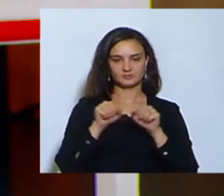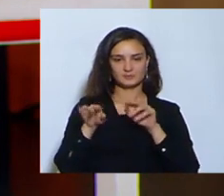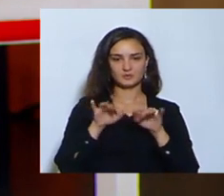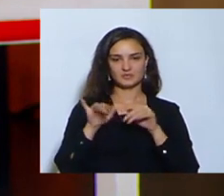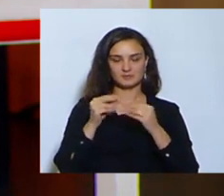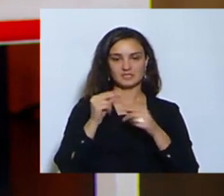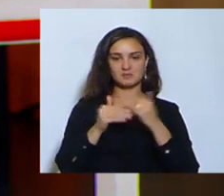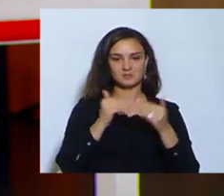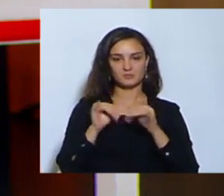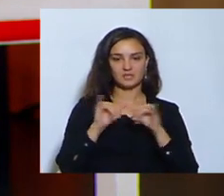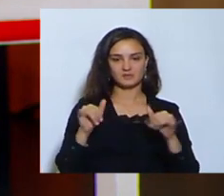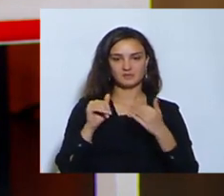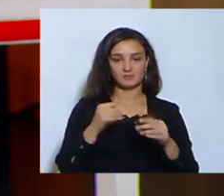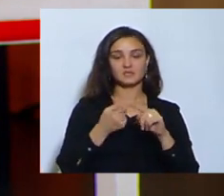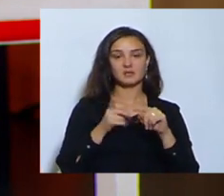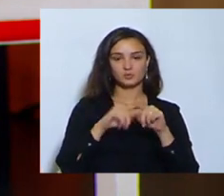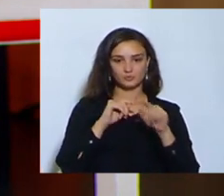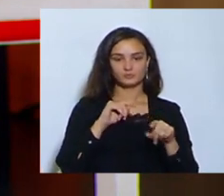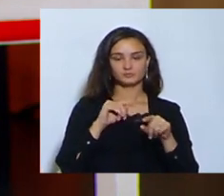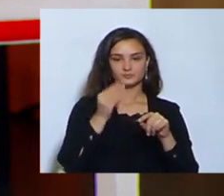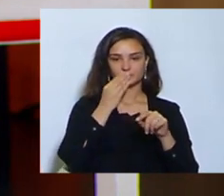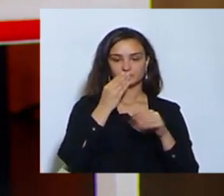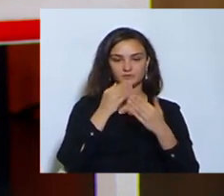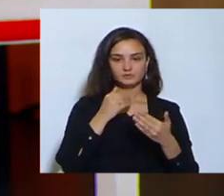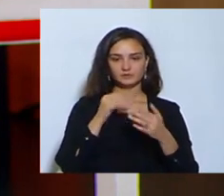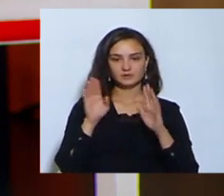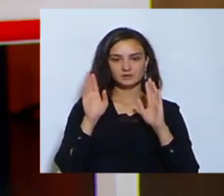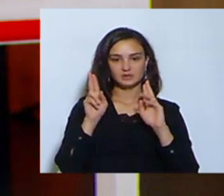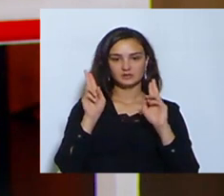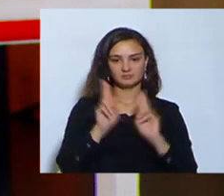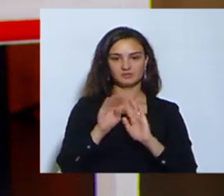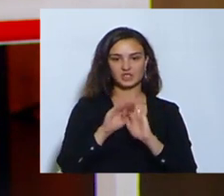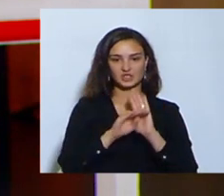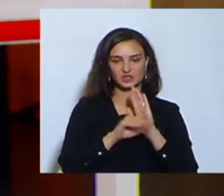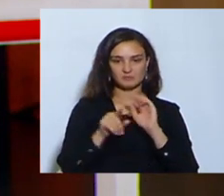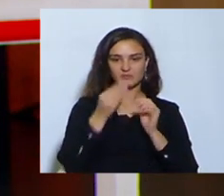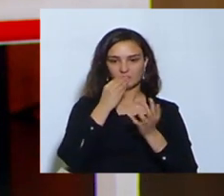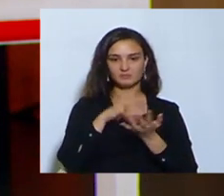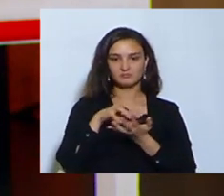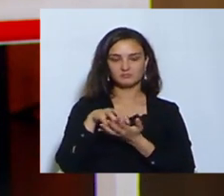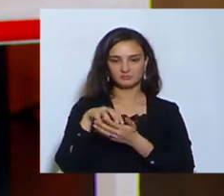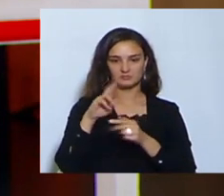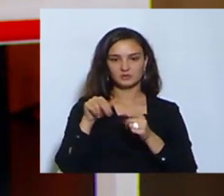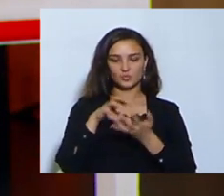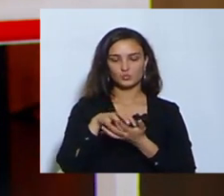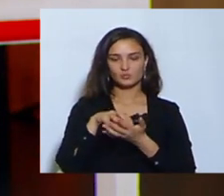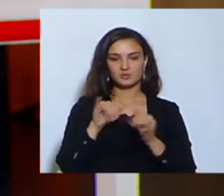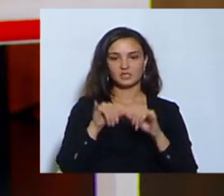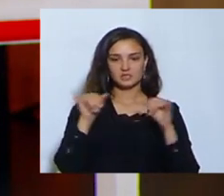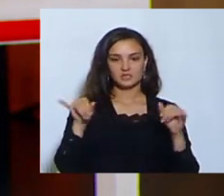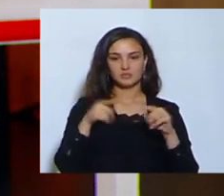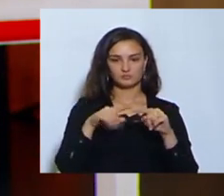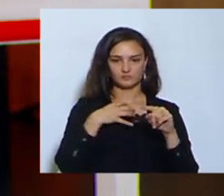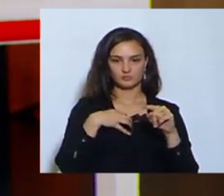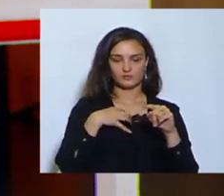პროცესების წარმატებულად განვითარებისათვის. ამიტომ კვების რეჟიმის დაცვა, კვების რაციონის გათვალისწინება და ულუფის გაზრება